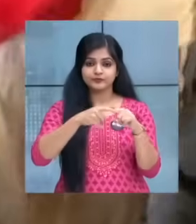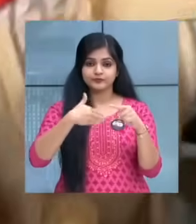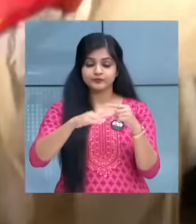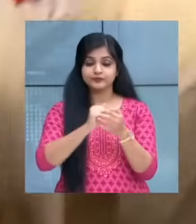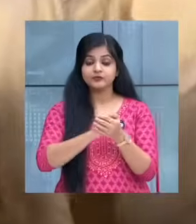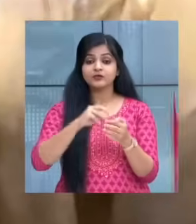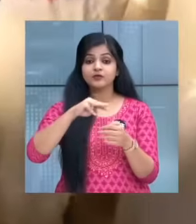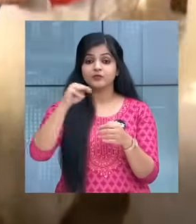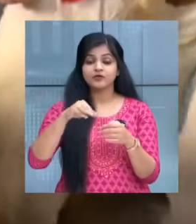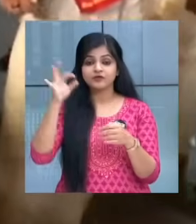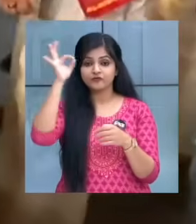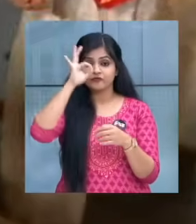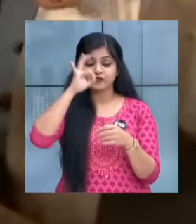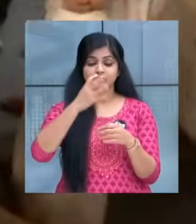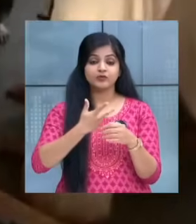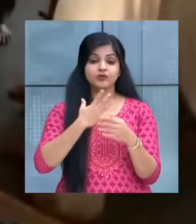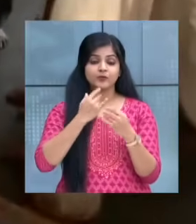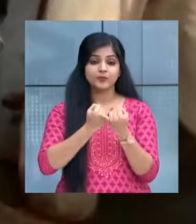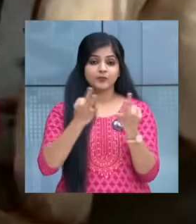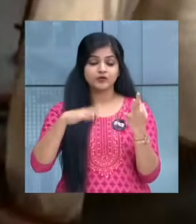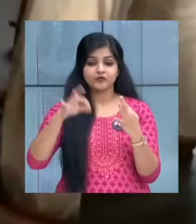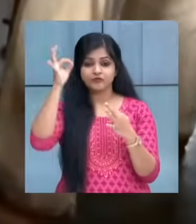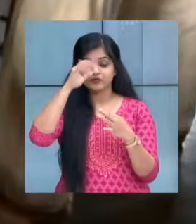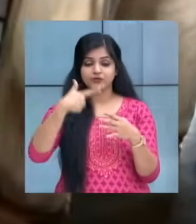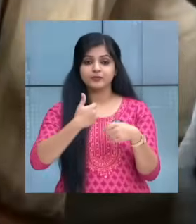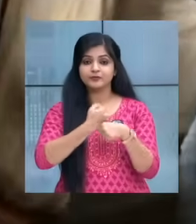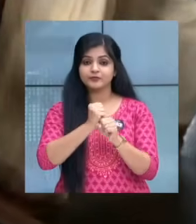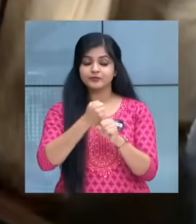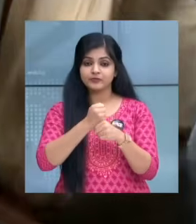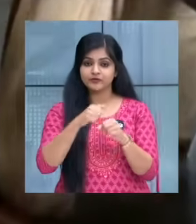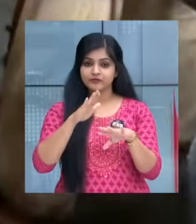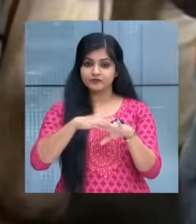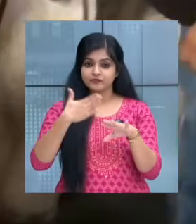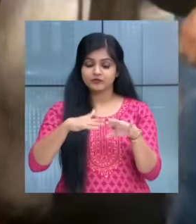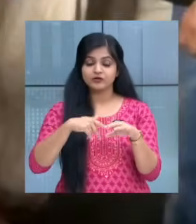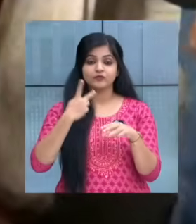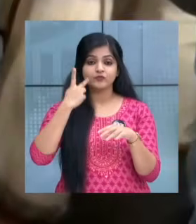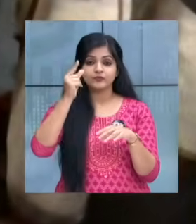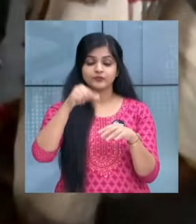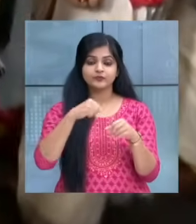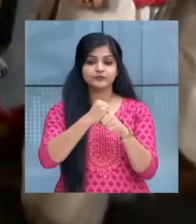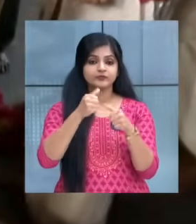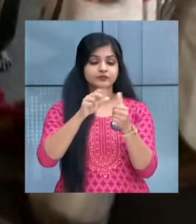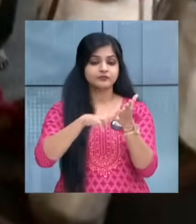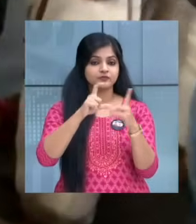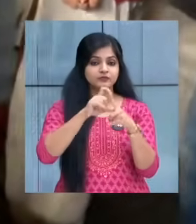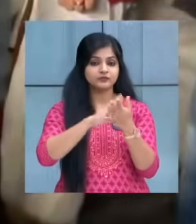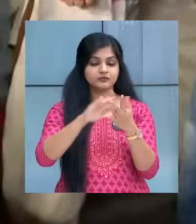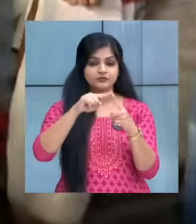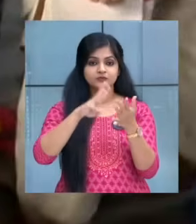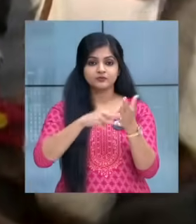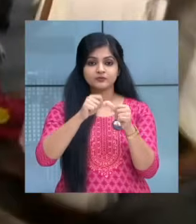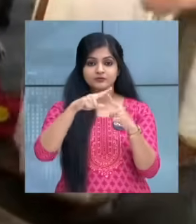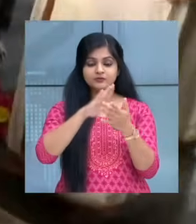സിനിമയിലെ കാലാതിവൃത്തിയായ ഒട്ടനവധി മലയാള സിനിമകൾക്ക് ജന്മം നൽകാൻ പ്രേരണയായ വ്യക്തിയാണ് ഗാന്ധിമതി ബാലൻ. അദ്ദേഹത്തിന്റെ സംസ്കാര